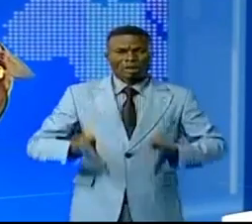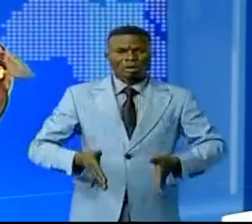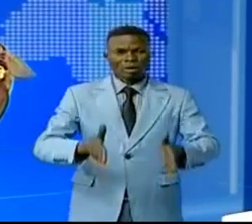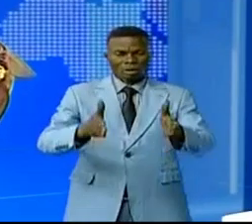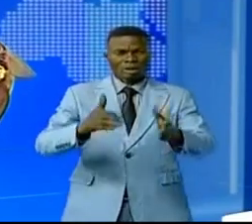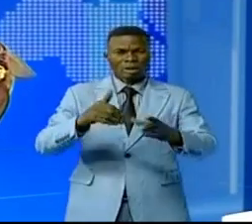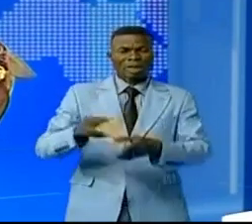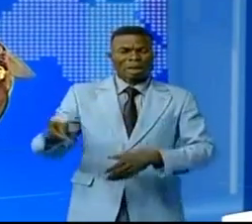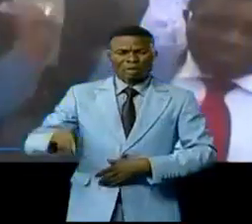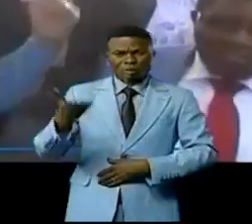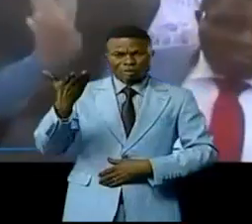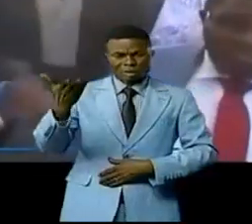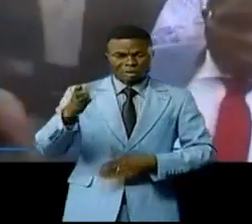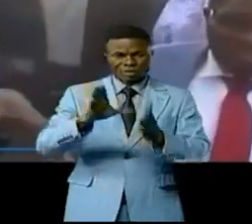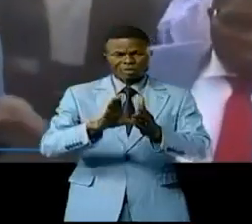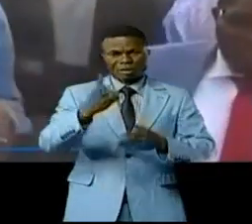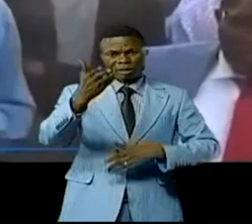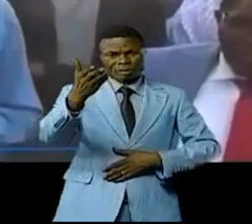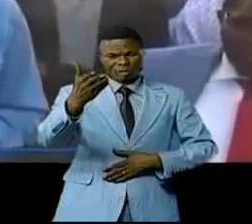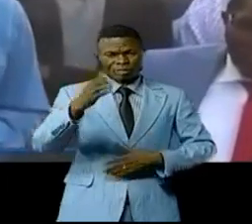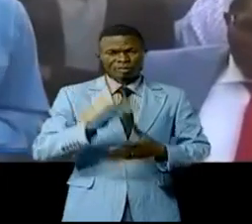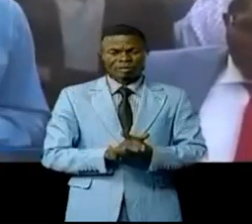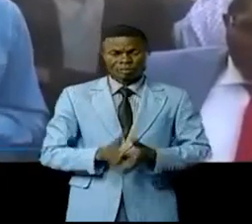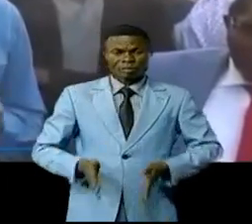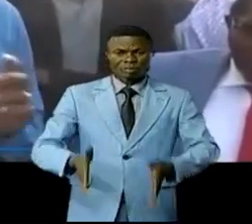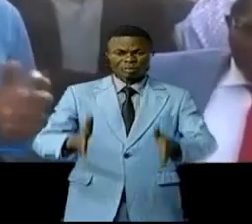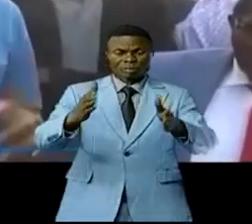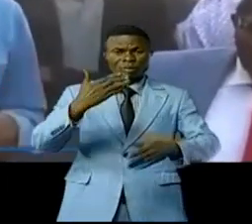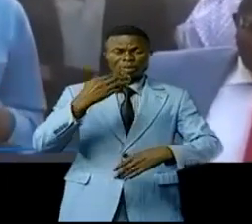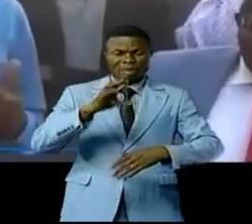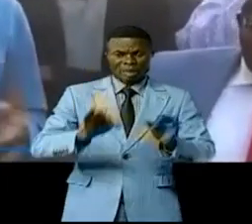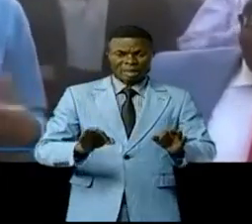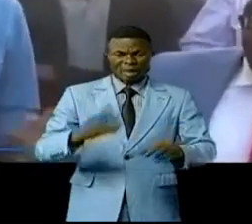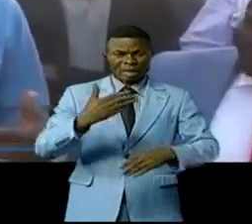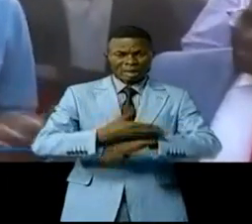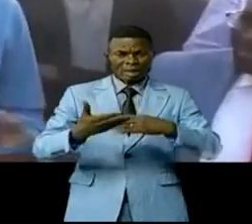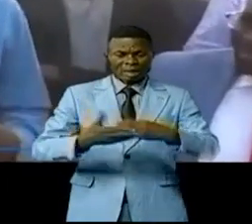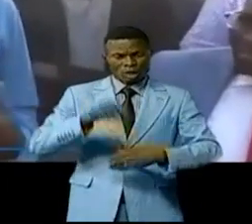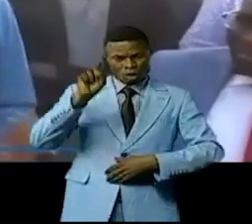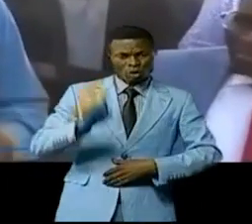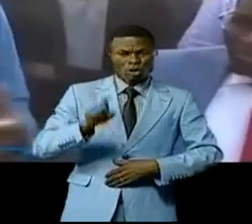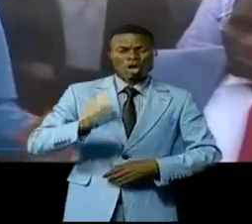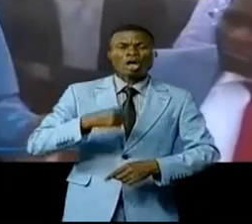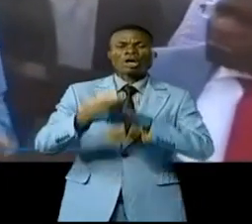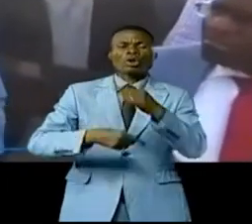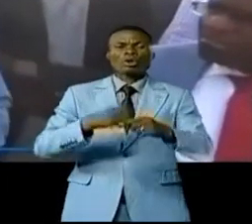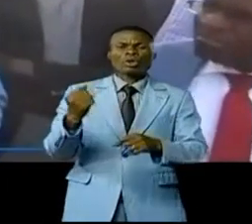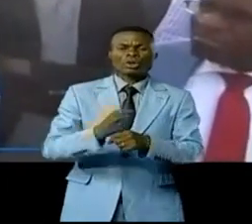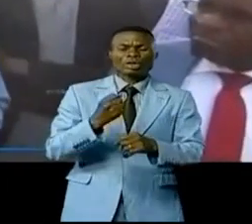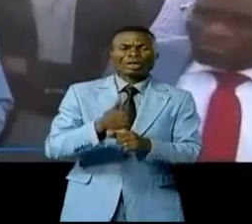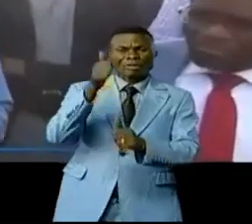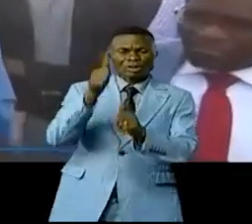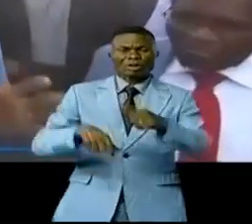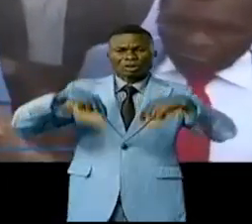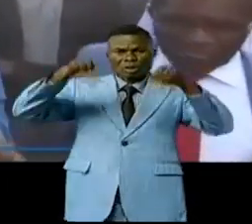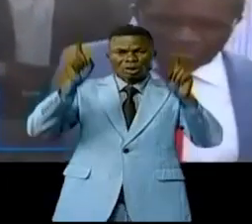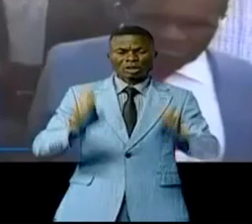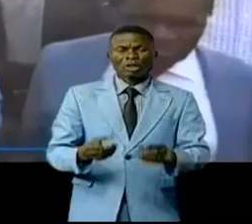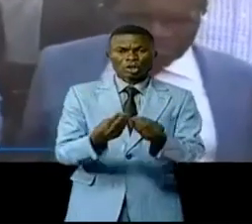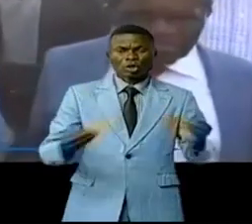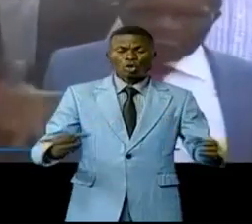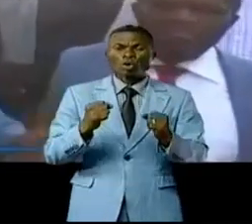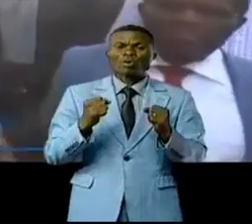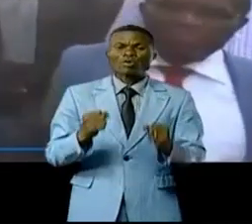dans sa province. On avait arrangé cette route en terre battue, nous serions obligés de commencer à les faire chaque année. Comme solution